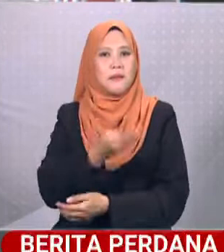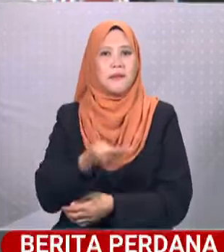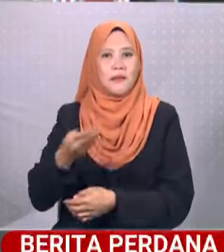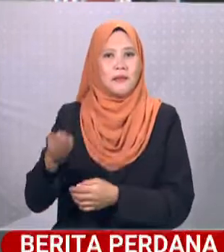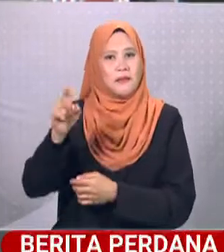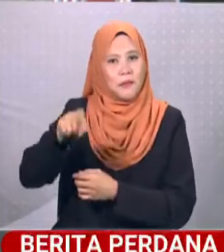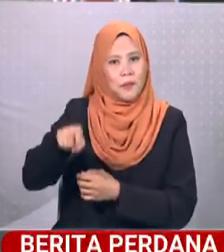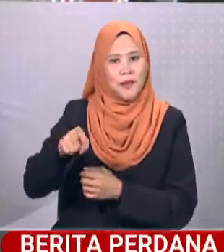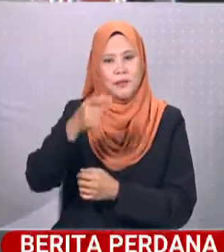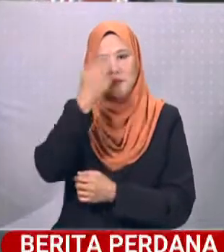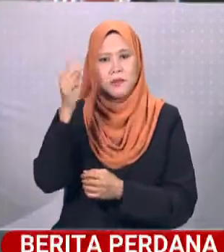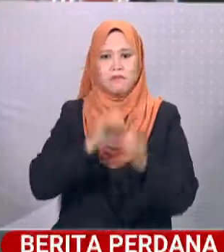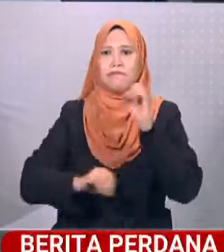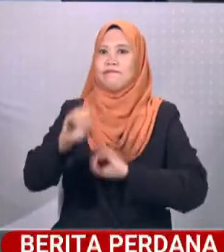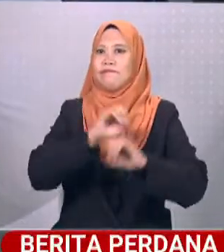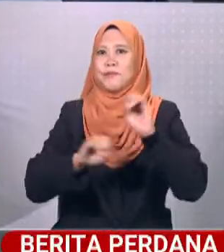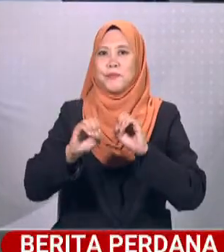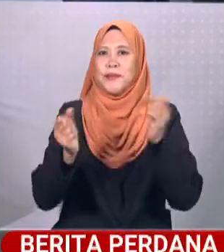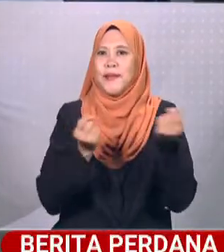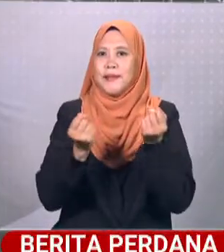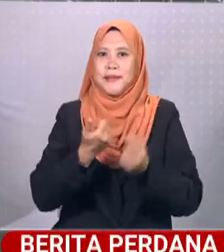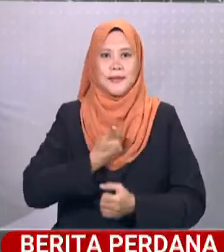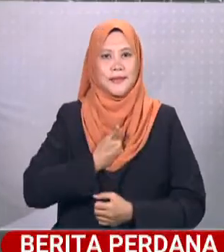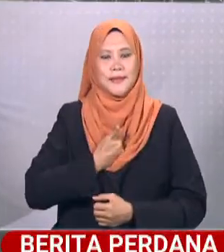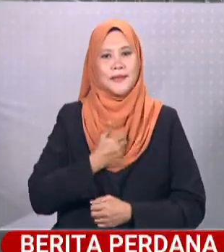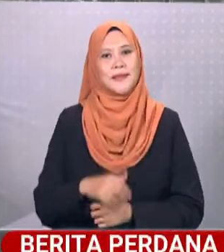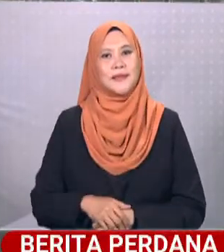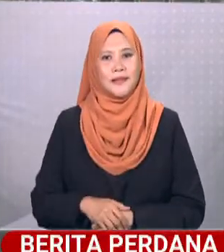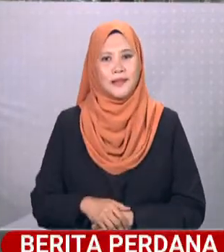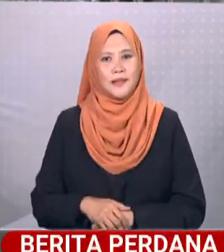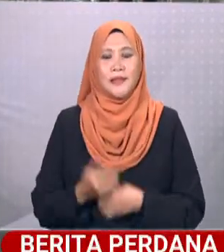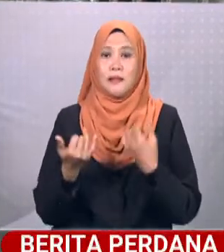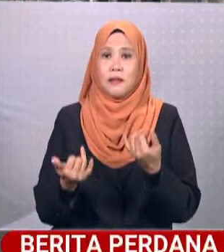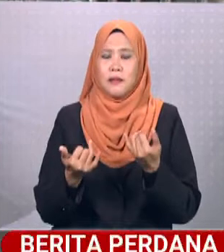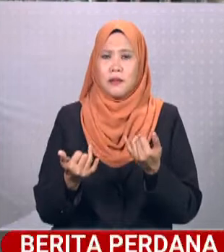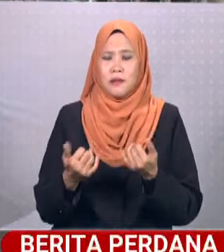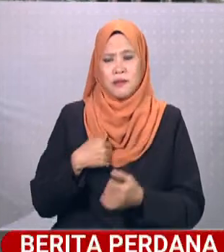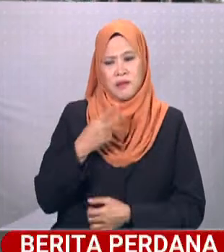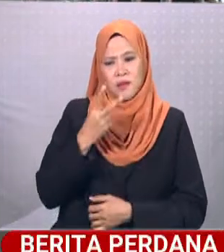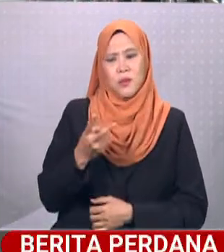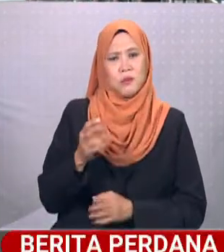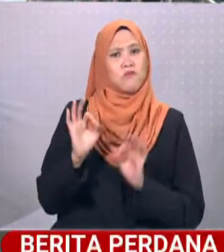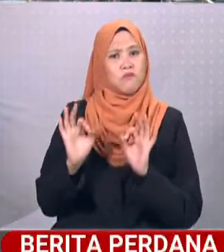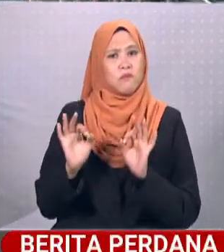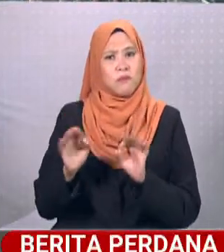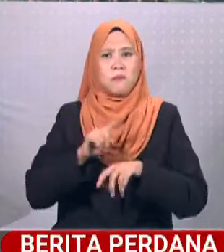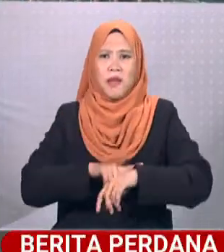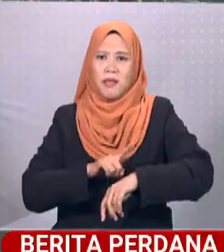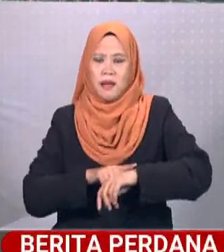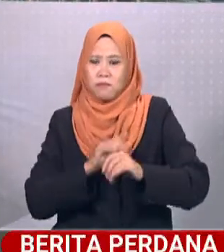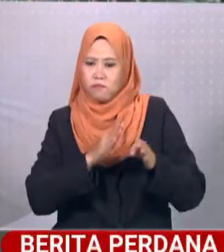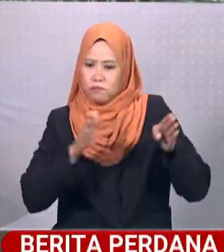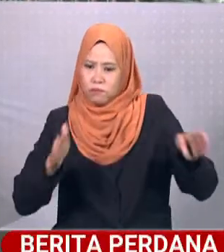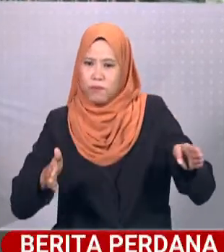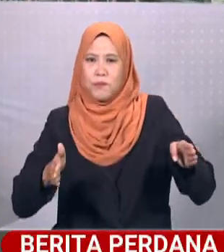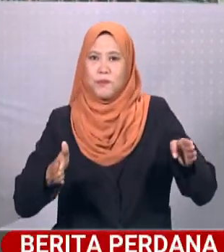keperluan berikutan tiada kenderaan peribadi. So far, it is convenient, but the time frame is there as